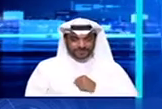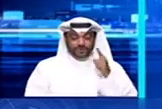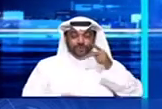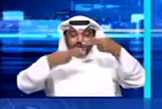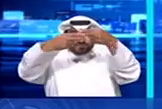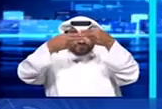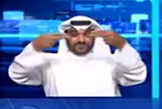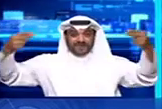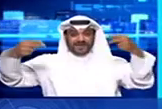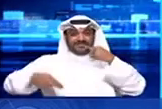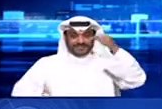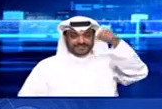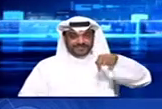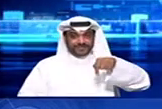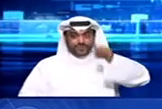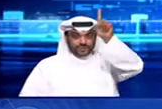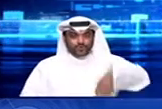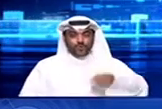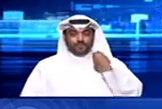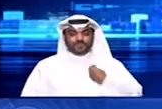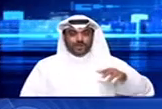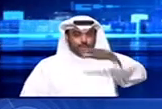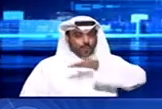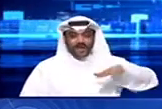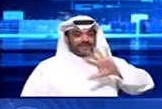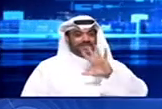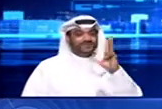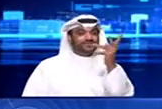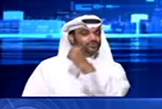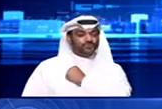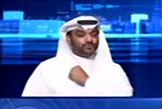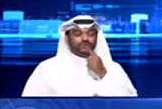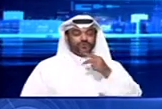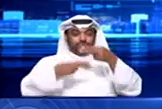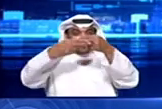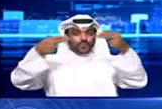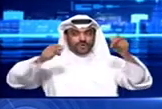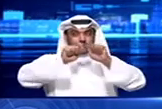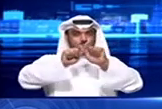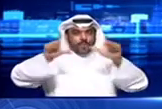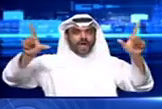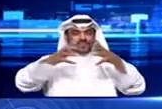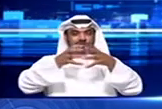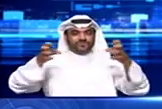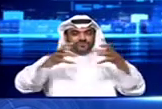وشعار هذا العام في اليوم الوطني للمملكة هو شعار يحمل مدلولات ذات أبعاد